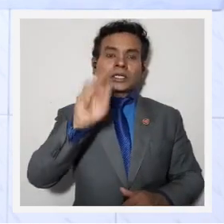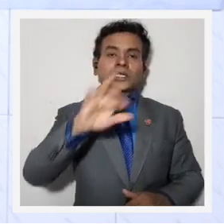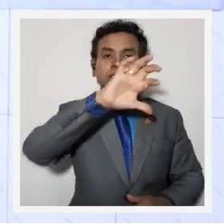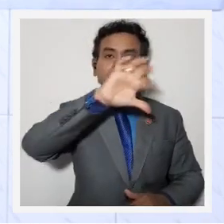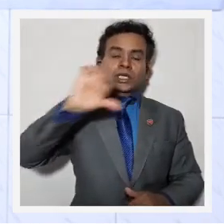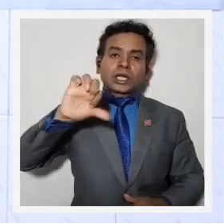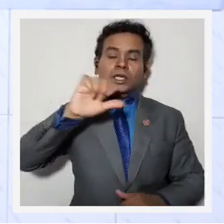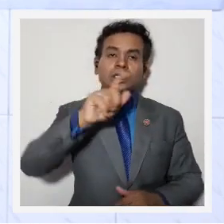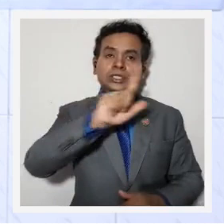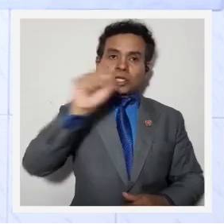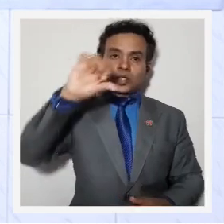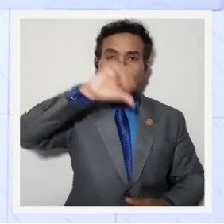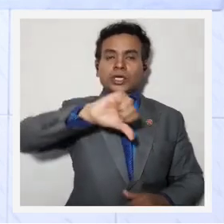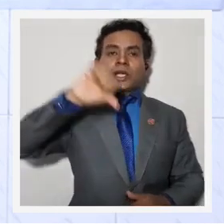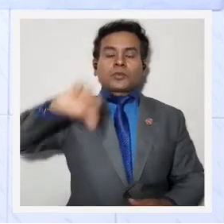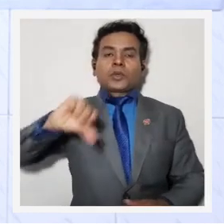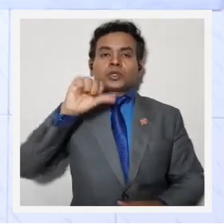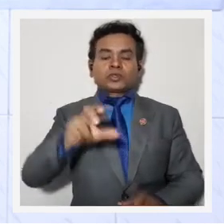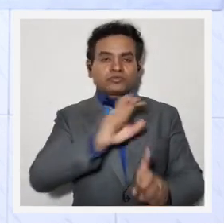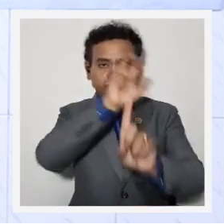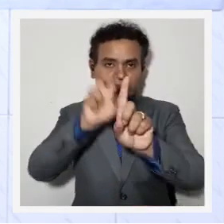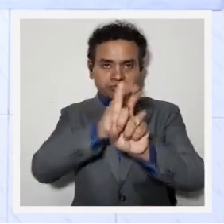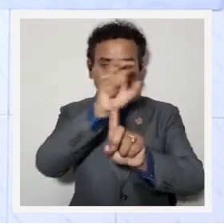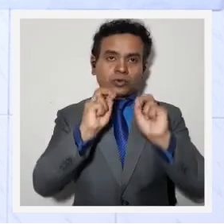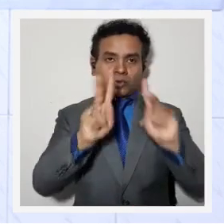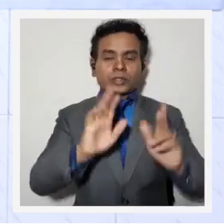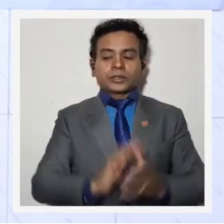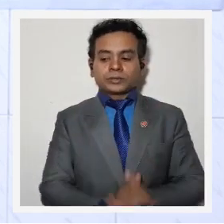জন এ পর্যন্ত স্ক্রিনিং হয়েছে